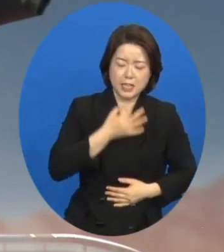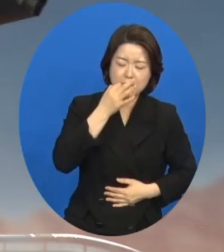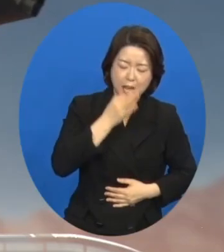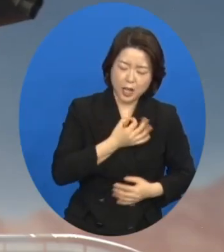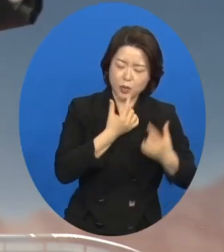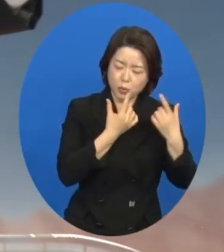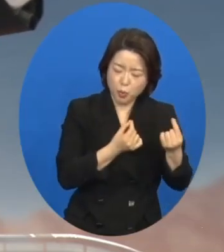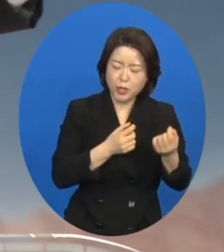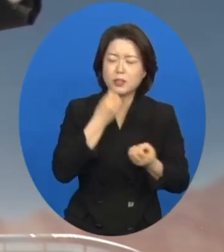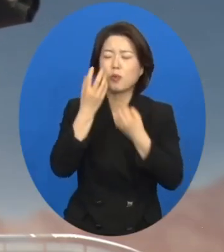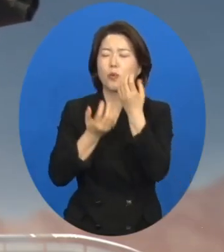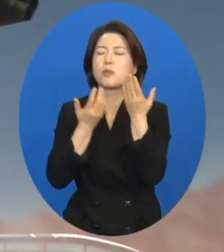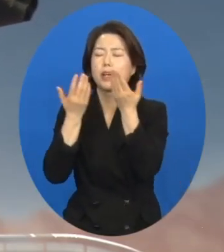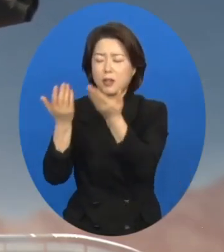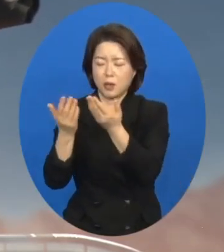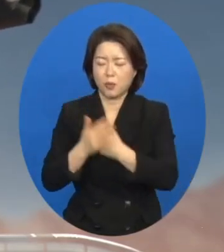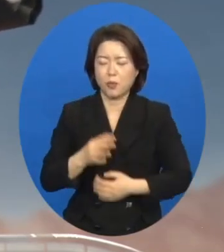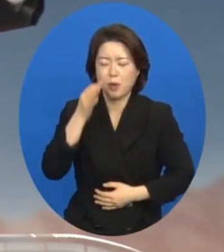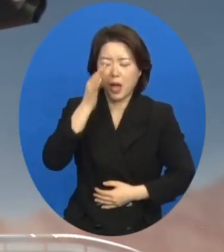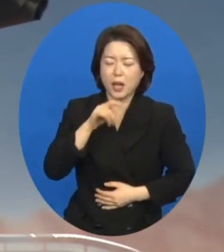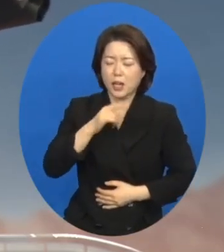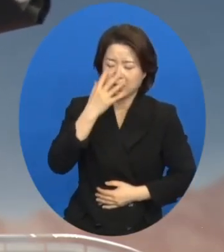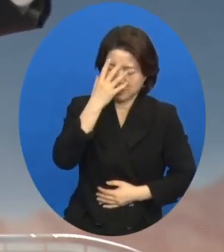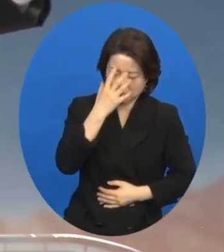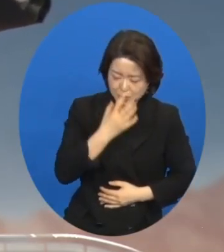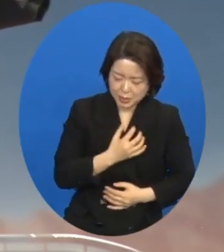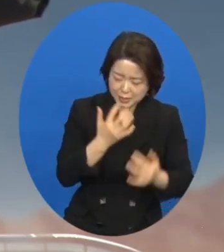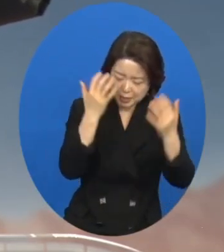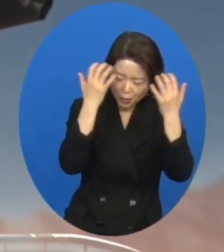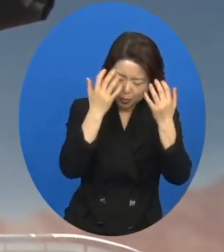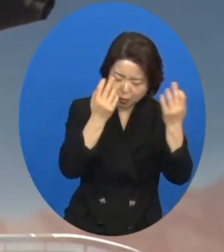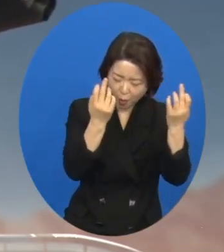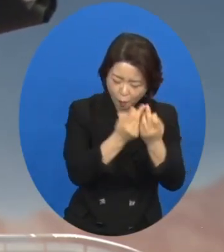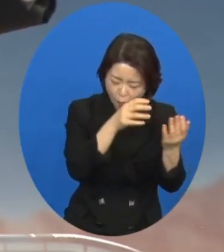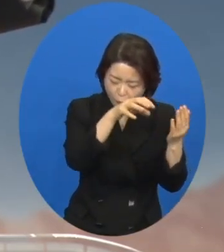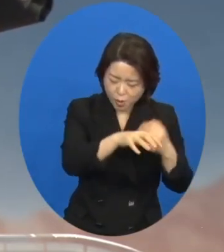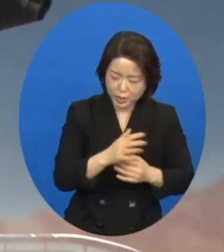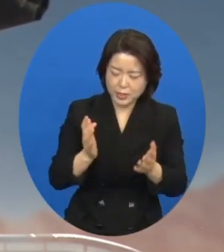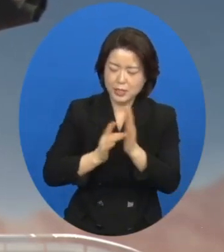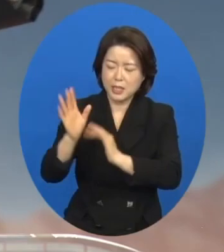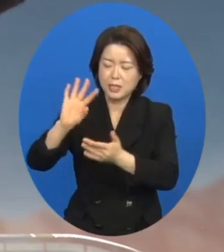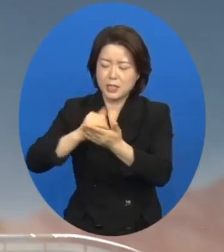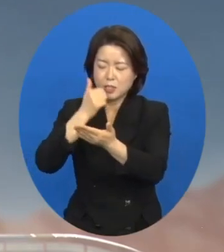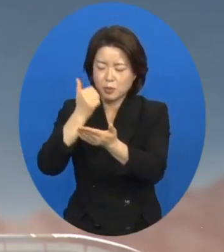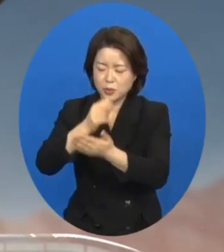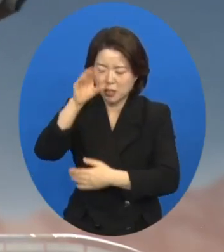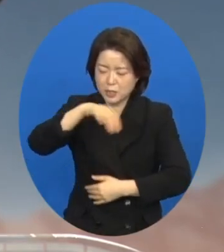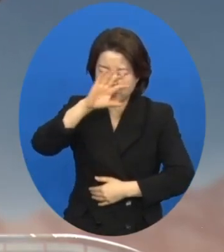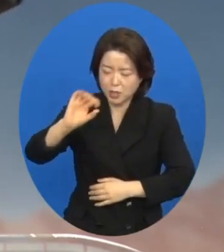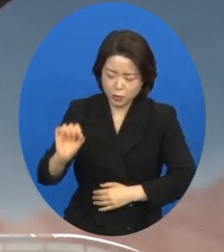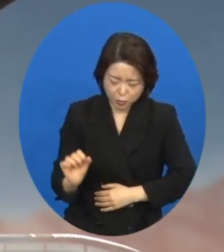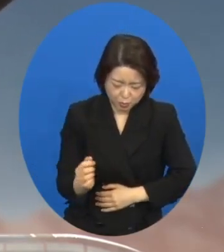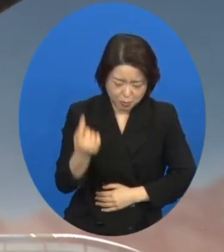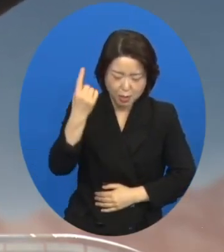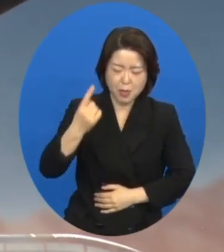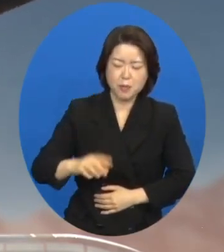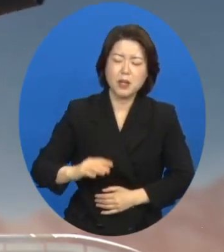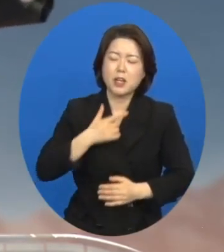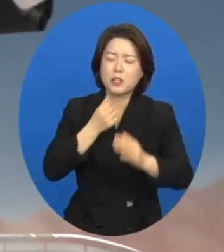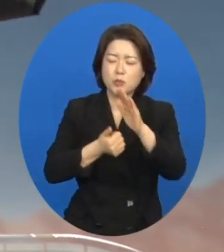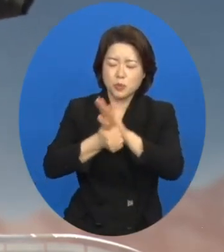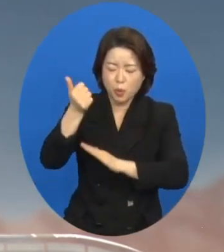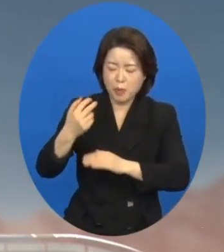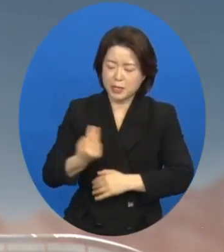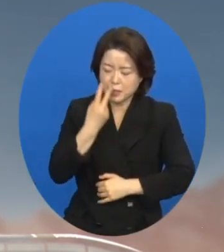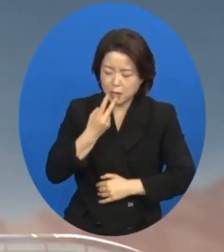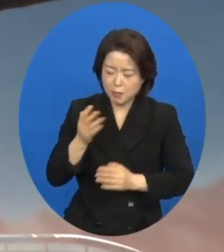고백하고 아간의 그 비참한 고통의 골짜기에서 이제는 예수 그리스도의 십자가로 말미암아 소망의 문 생명의 길로